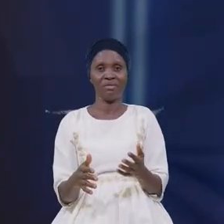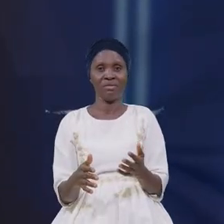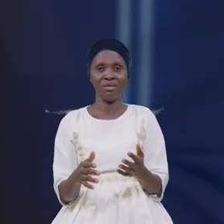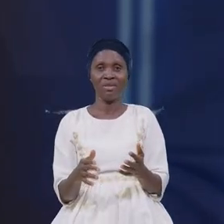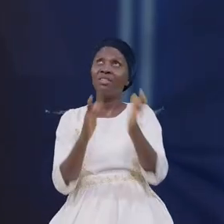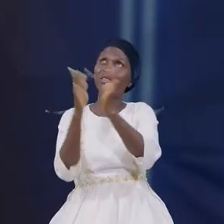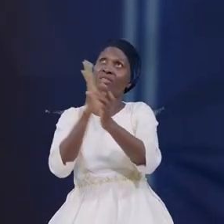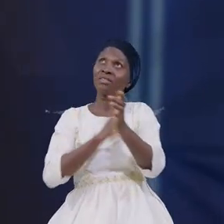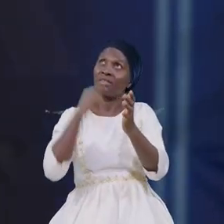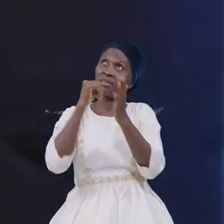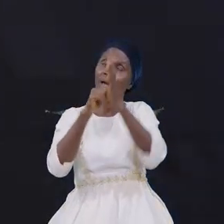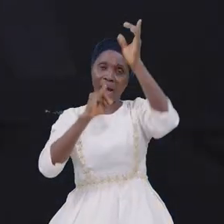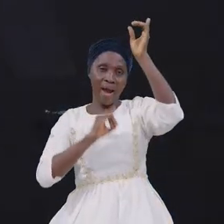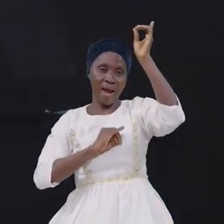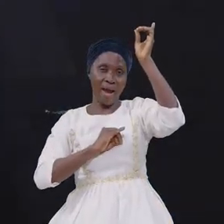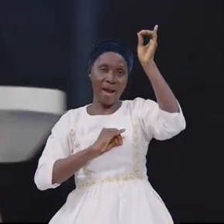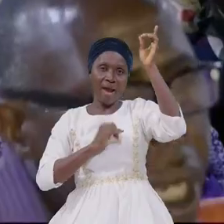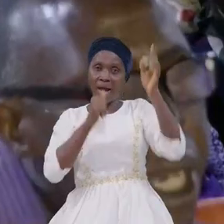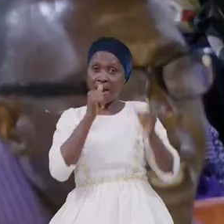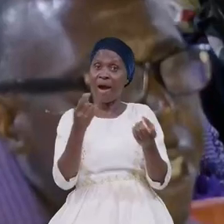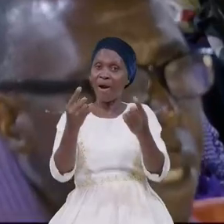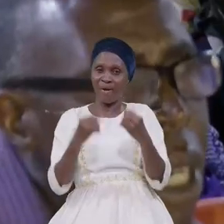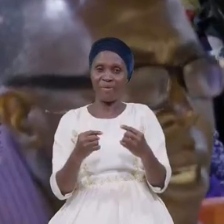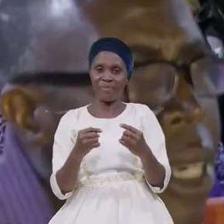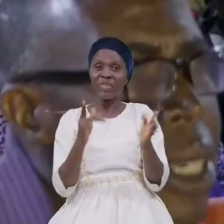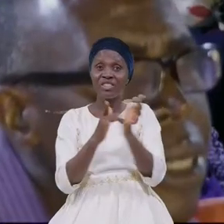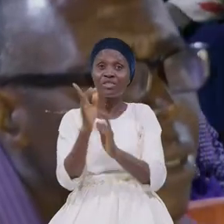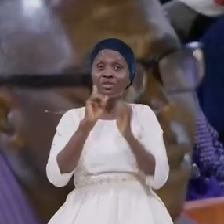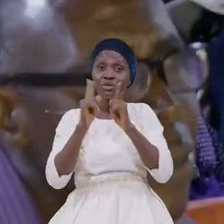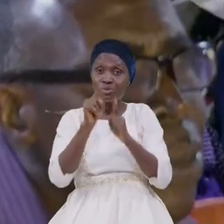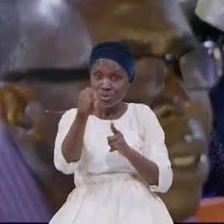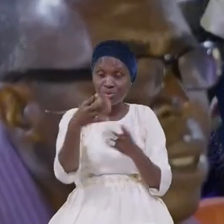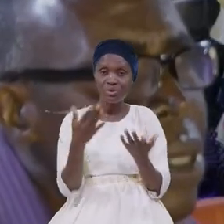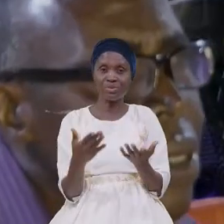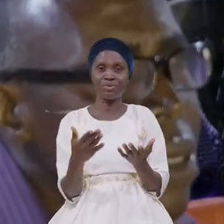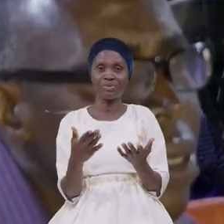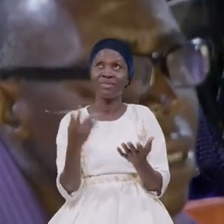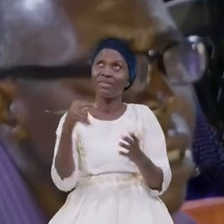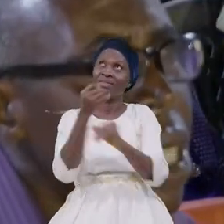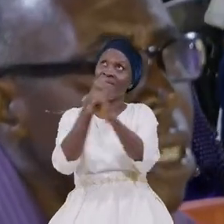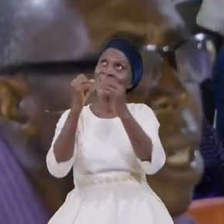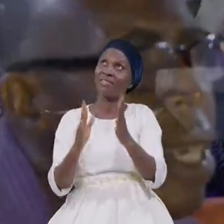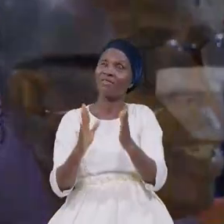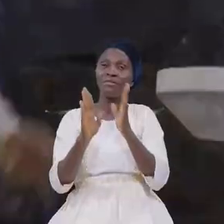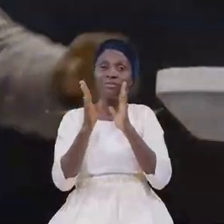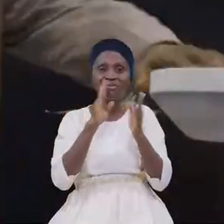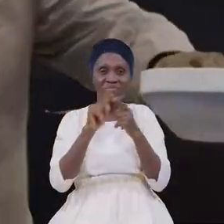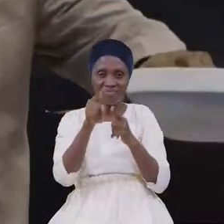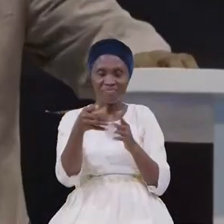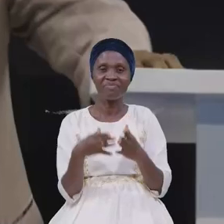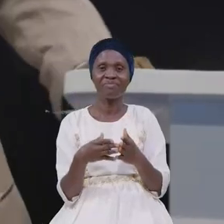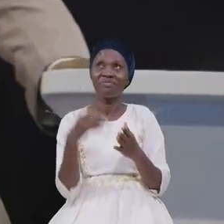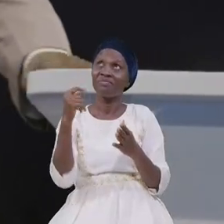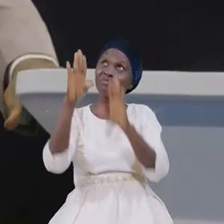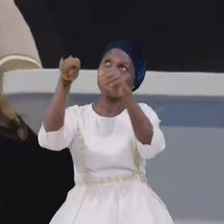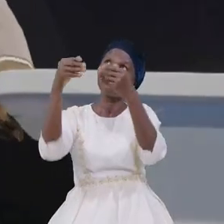je suis venu. Jésus vous parle. Le Sauveur vous parle.